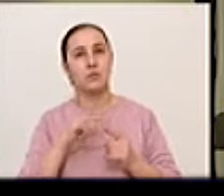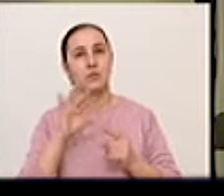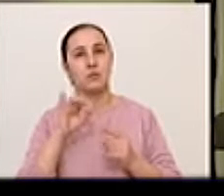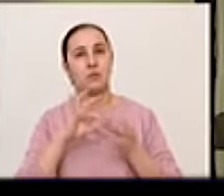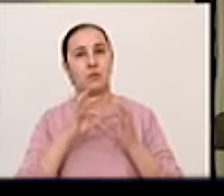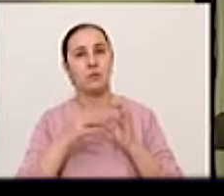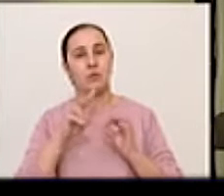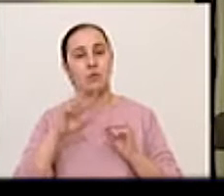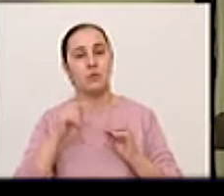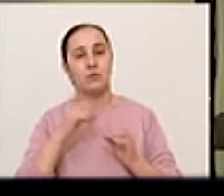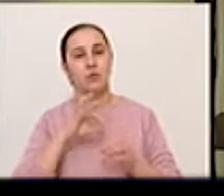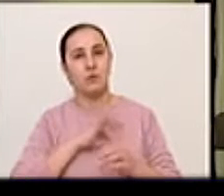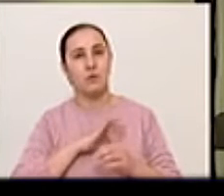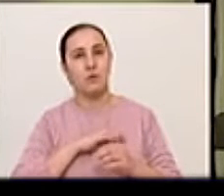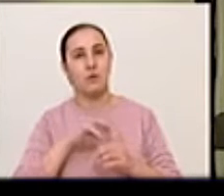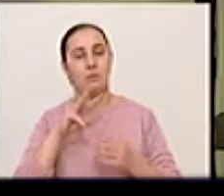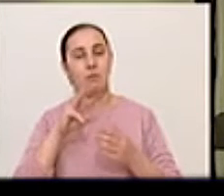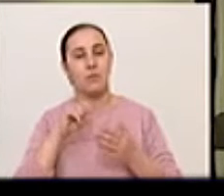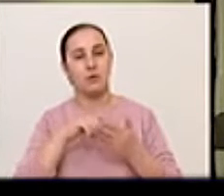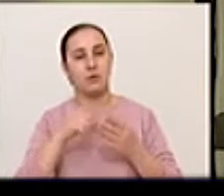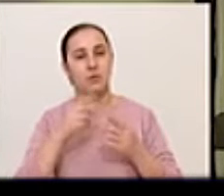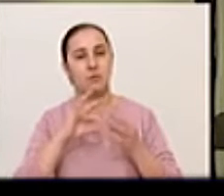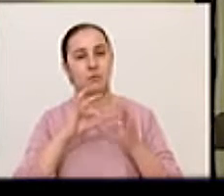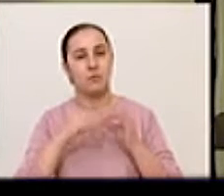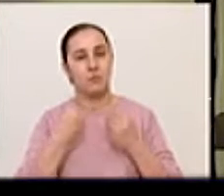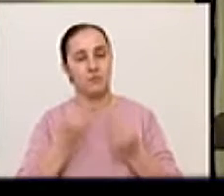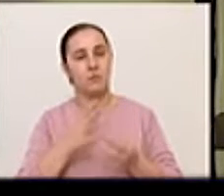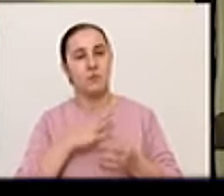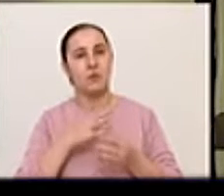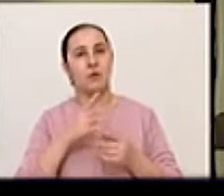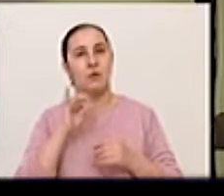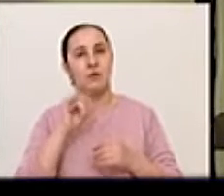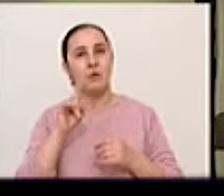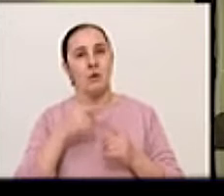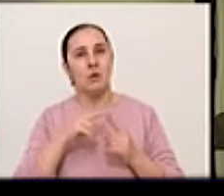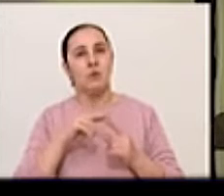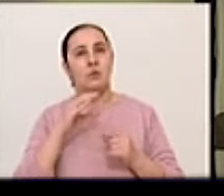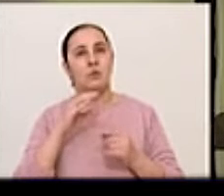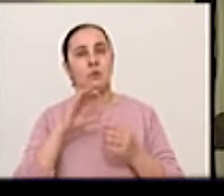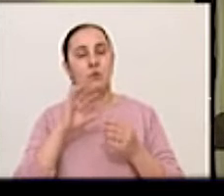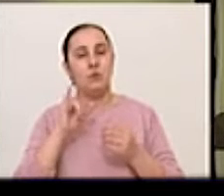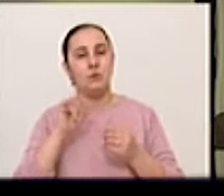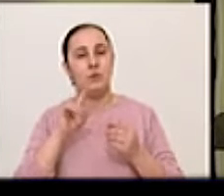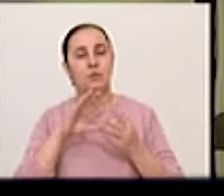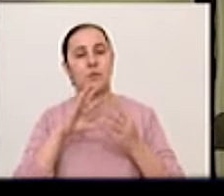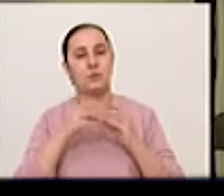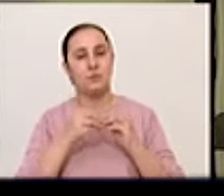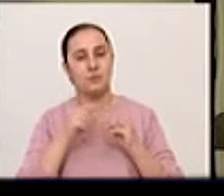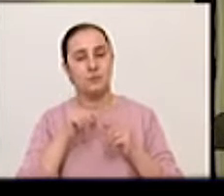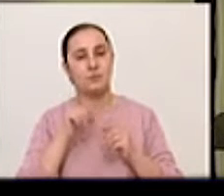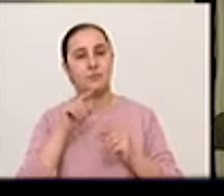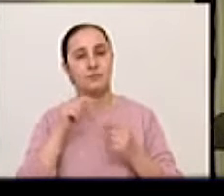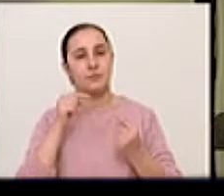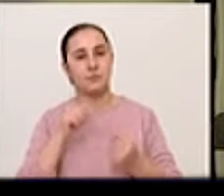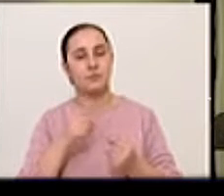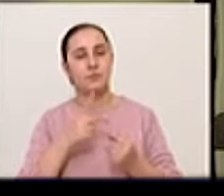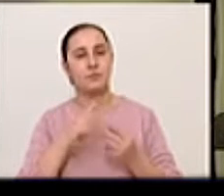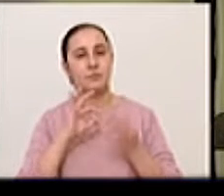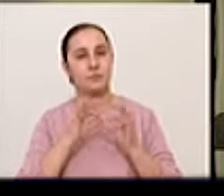lug'atidan foydalanib, matnda berilgan quyidagi so'zlarning o'z yoki o'zlashma qatlamga mansubligini